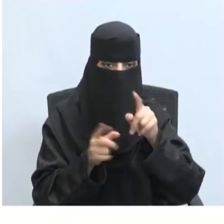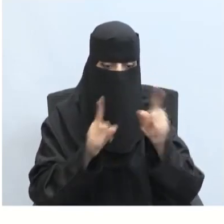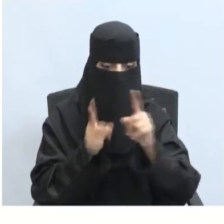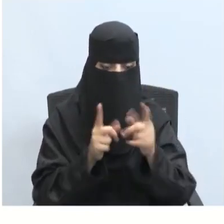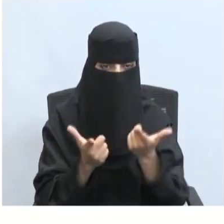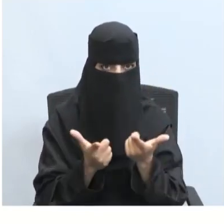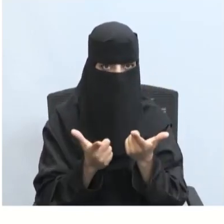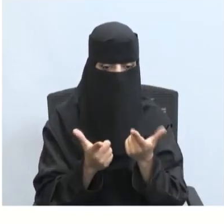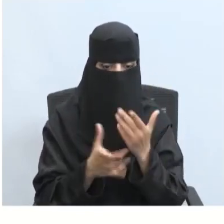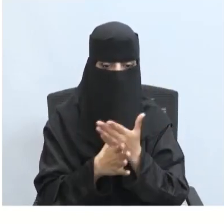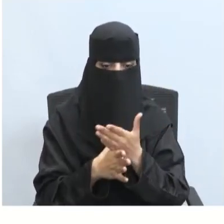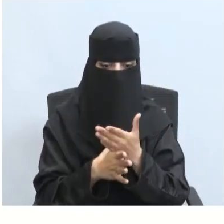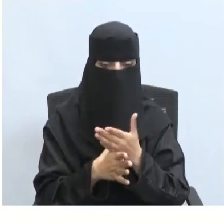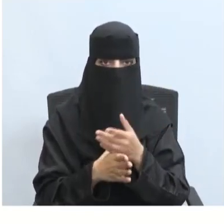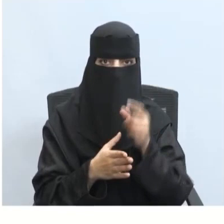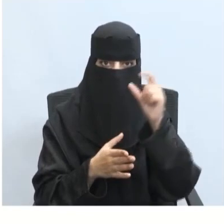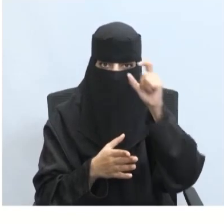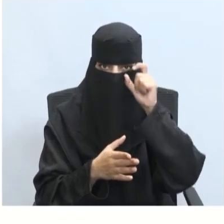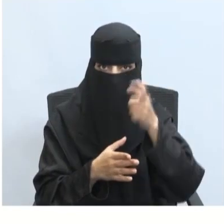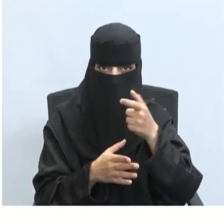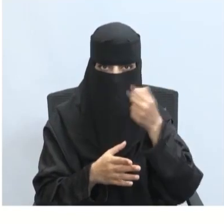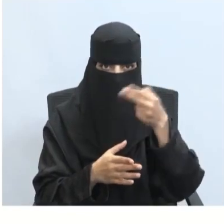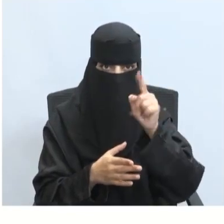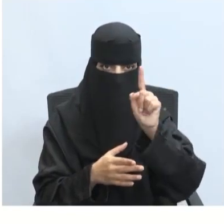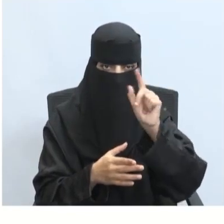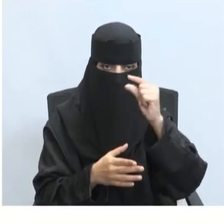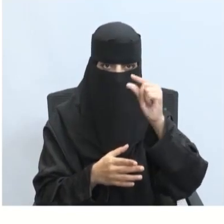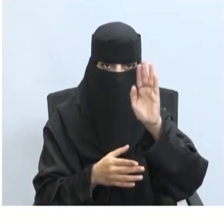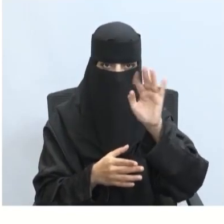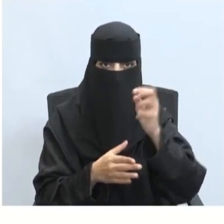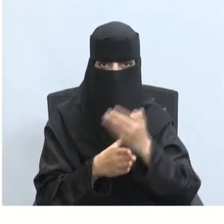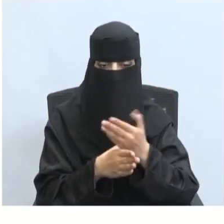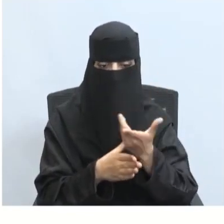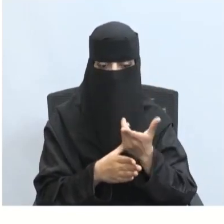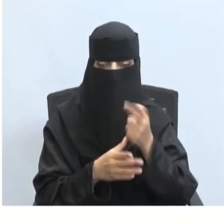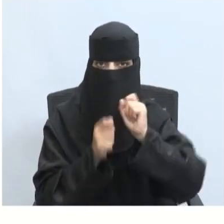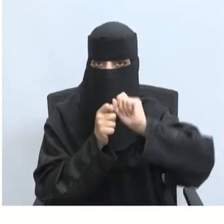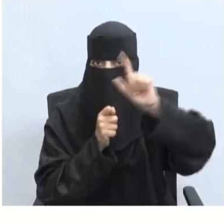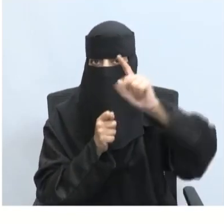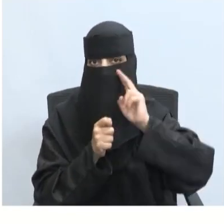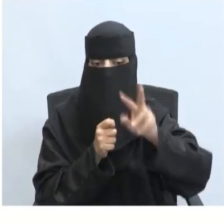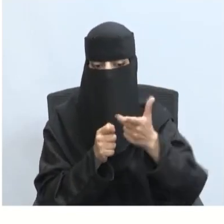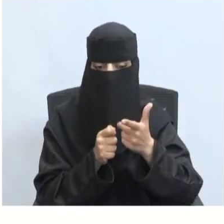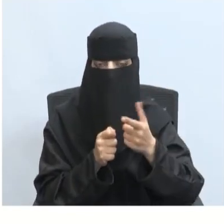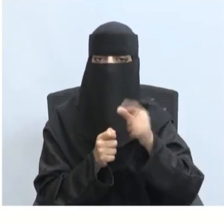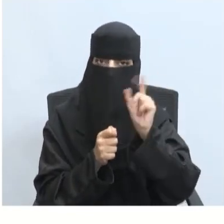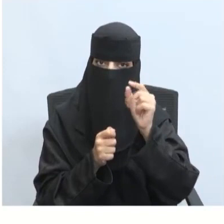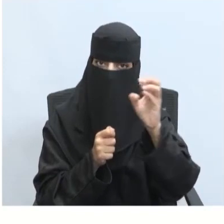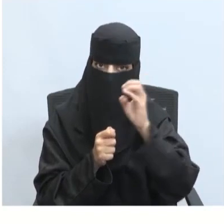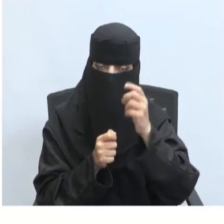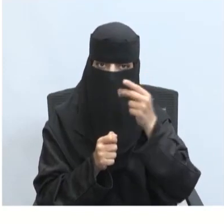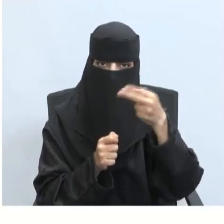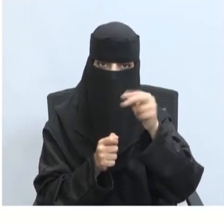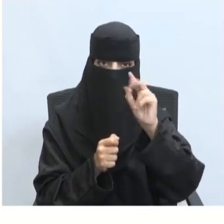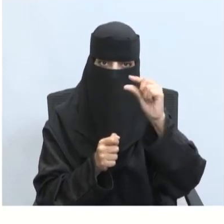بالطبع نحن نستخدم العدسات اذا لا يرى الاشياء البعيده اذا عدسه مقعره يحتاج